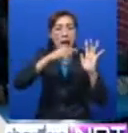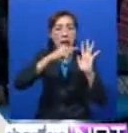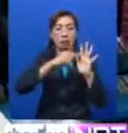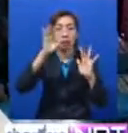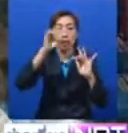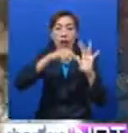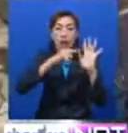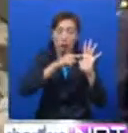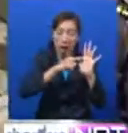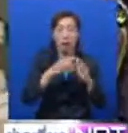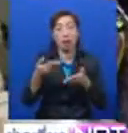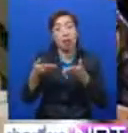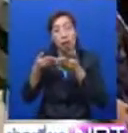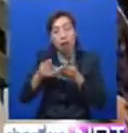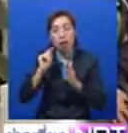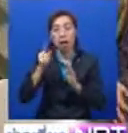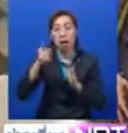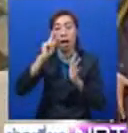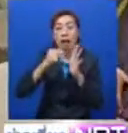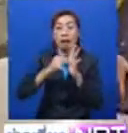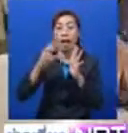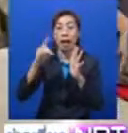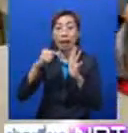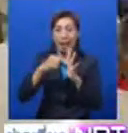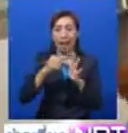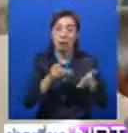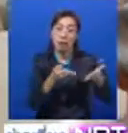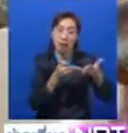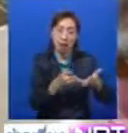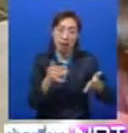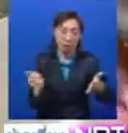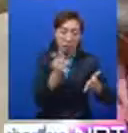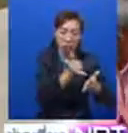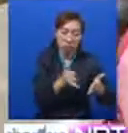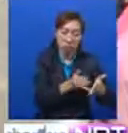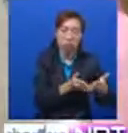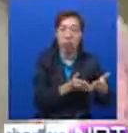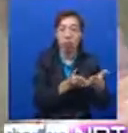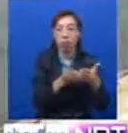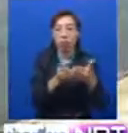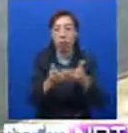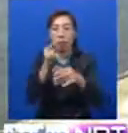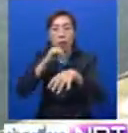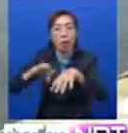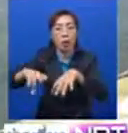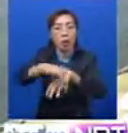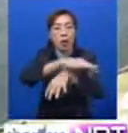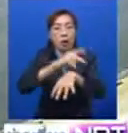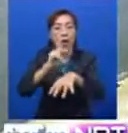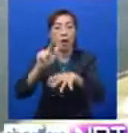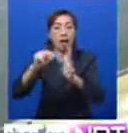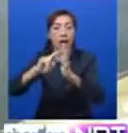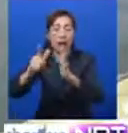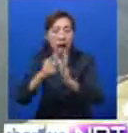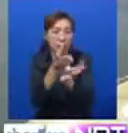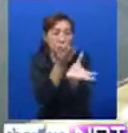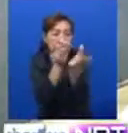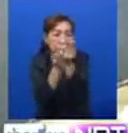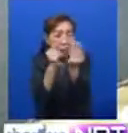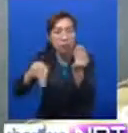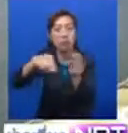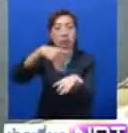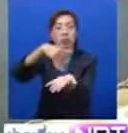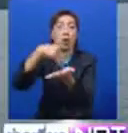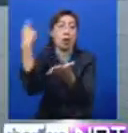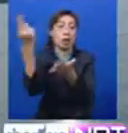เรือธาดาจะมีเรือบริการรับส่งผู้โดยสารจะได้มาสัมผัสเรื่องราวดีๆที่นี่นะคะรับรองว่าเป็นแหล่งท่องเ